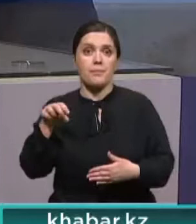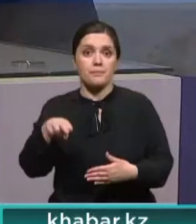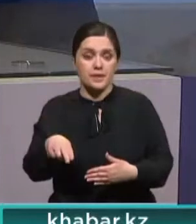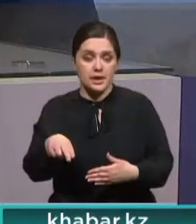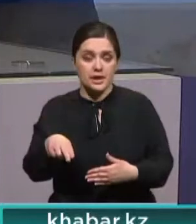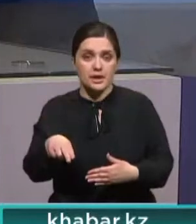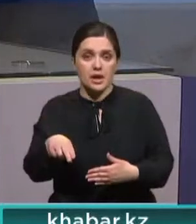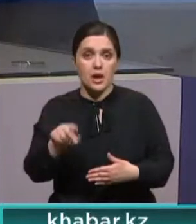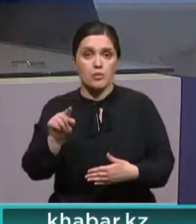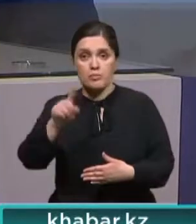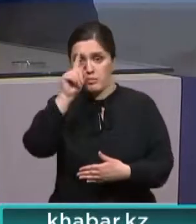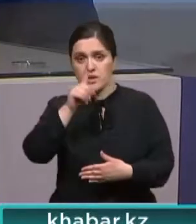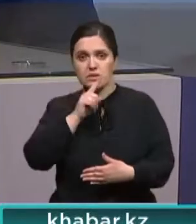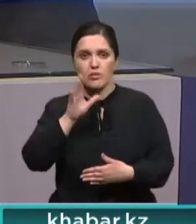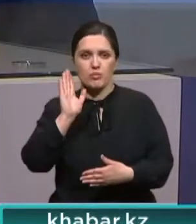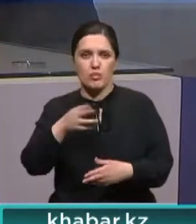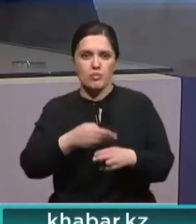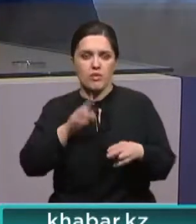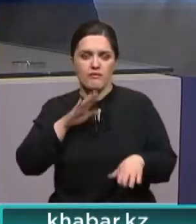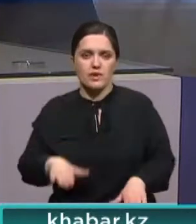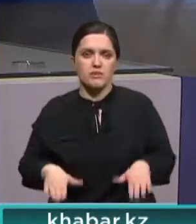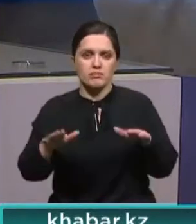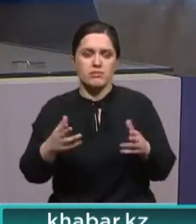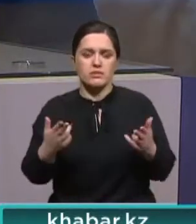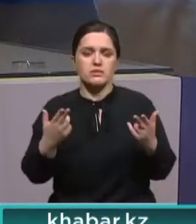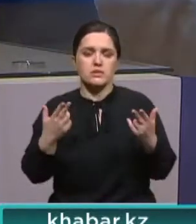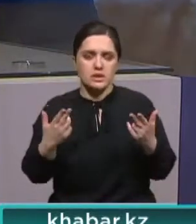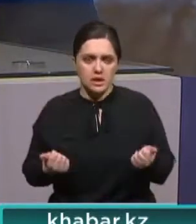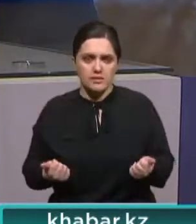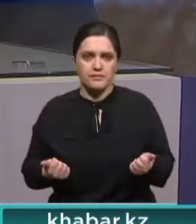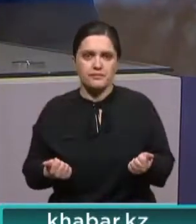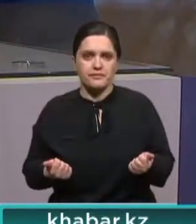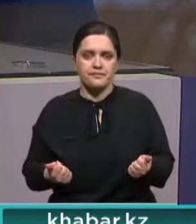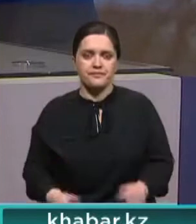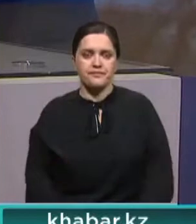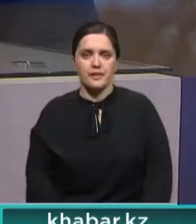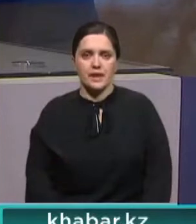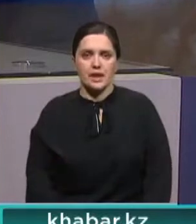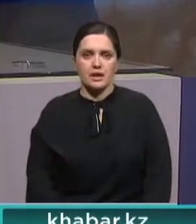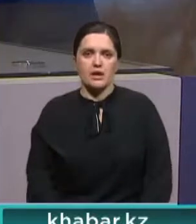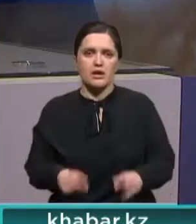тот месяц, где ожидается пик половодья? Как правило, да. Как правило? Как правило, да.